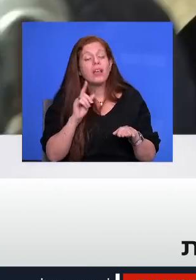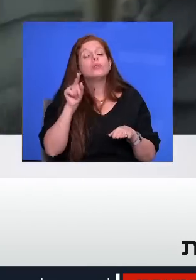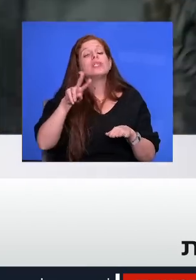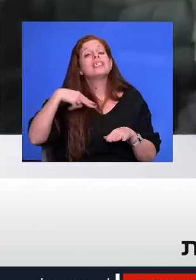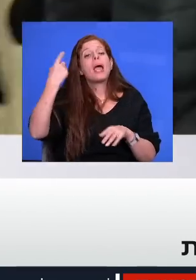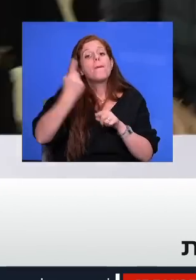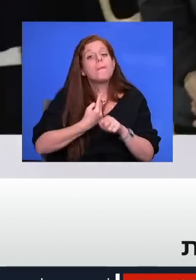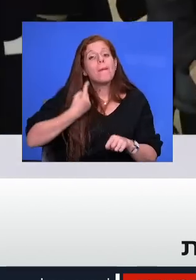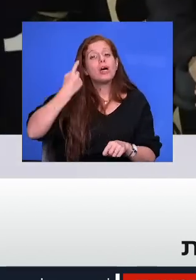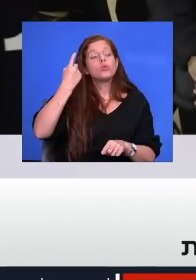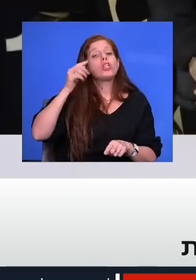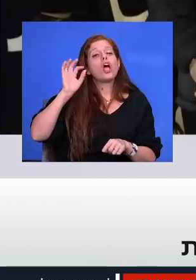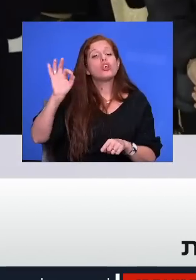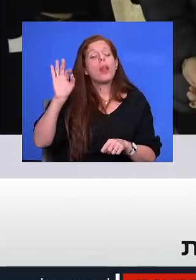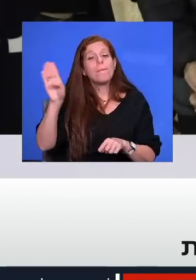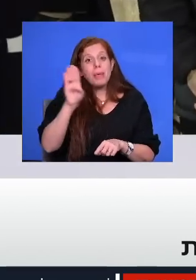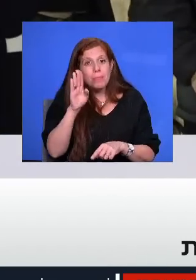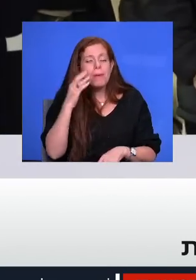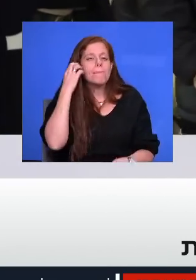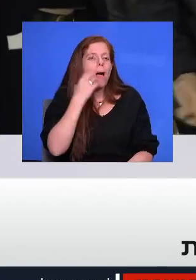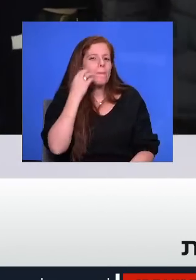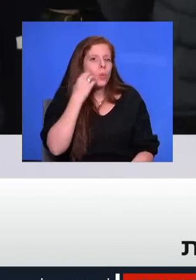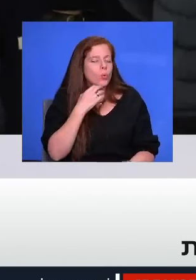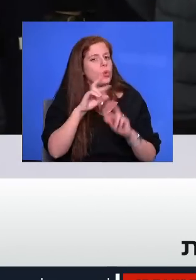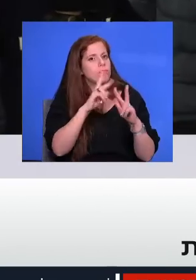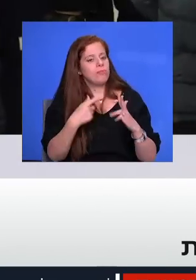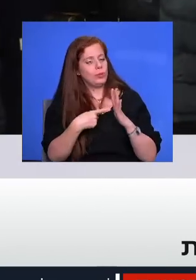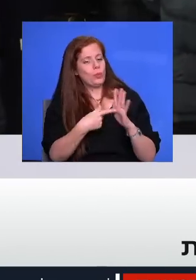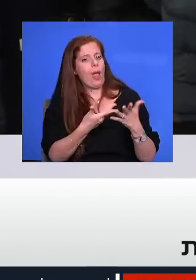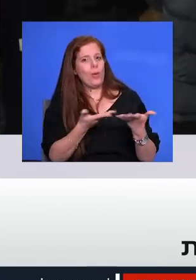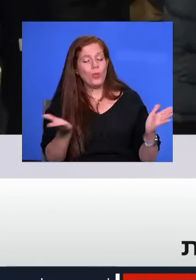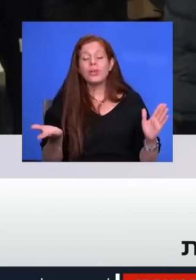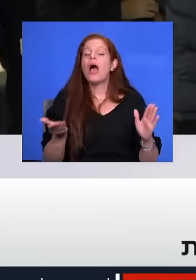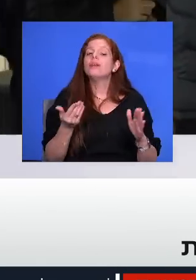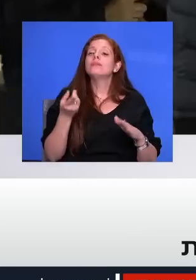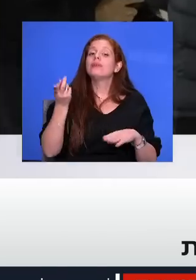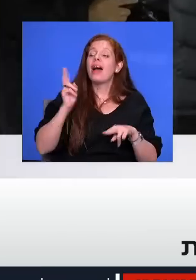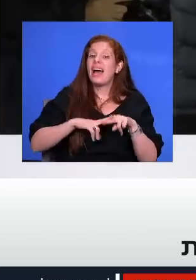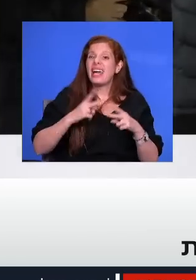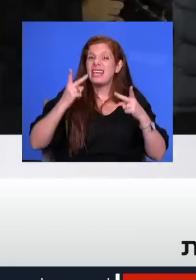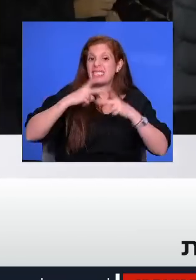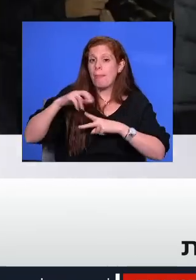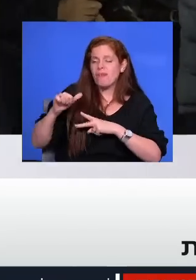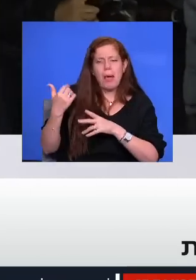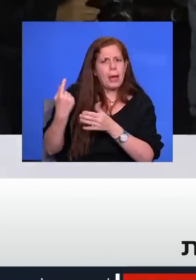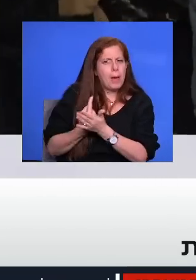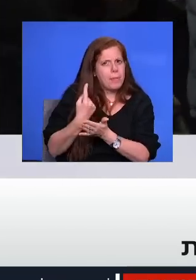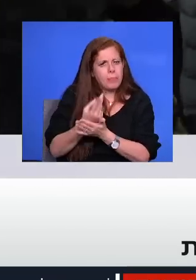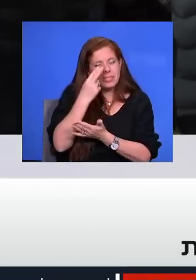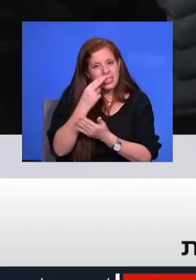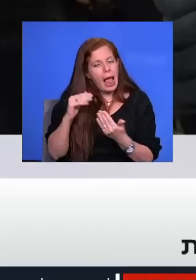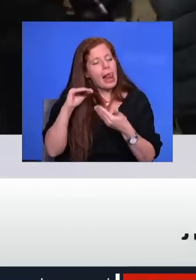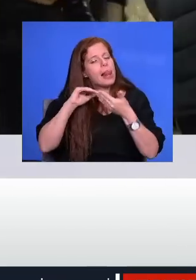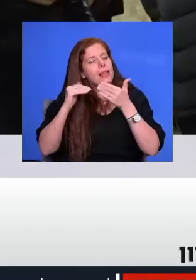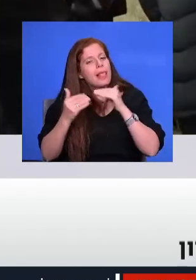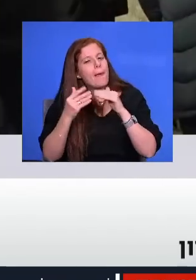של נתניהו באמירויות בצורה גלויה. במהלך כהונתו אחרי הסכמי אברהם, כמה פעמים ניסה לתאם ביקור